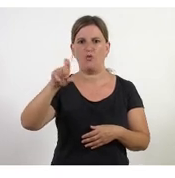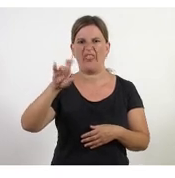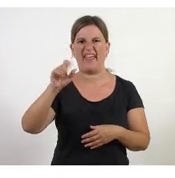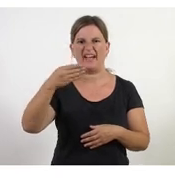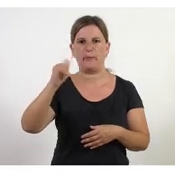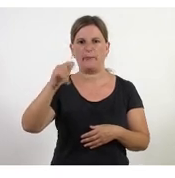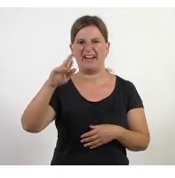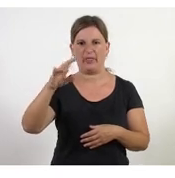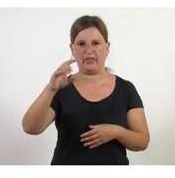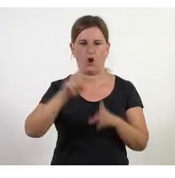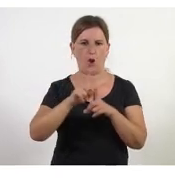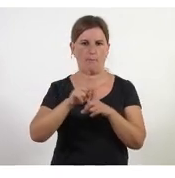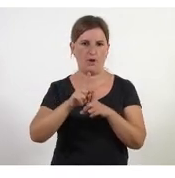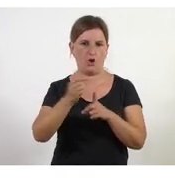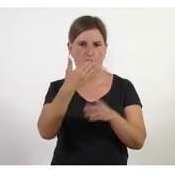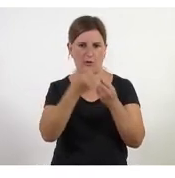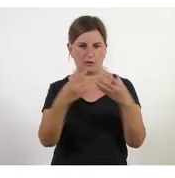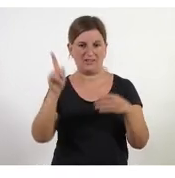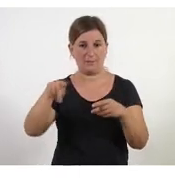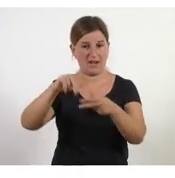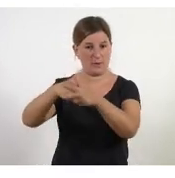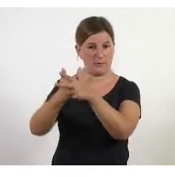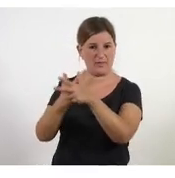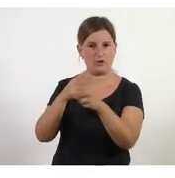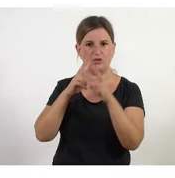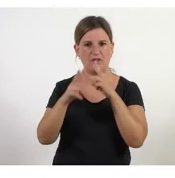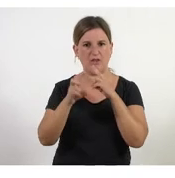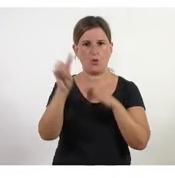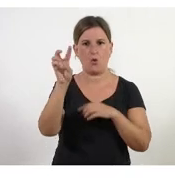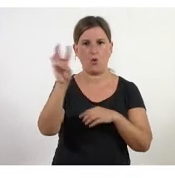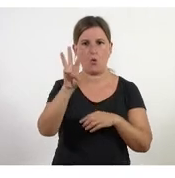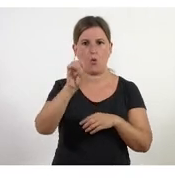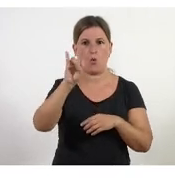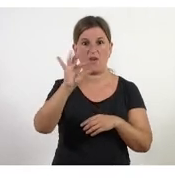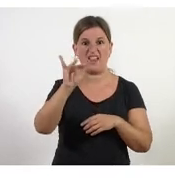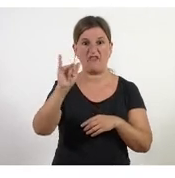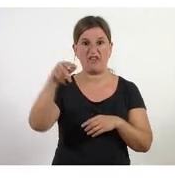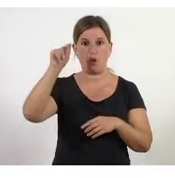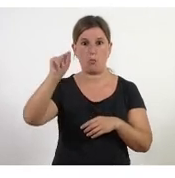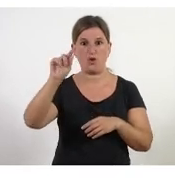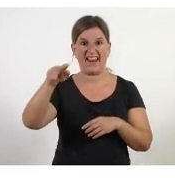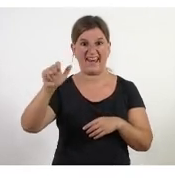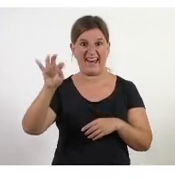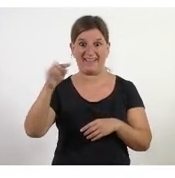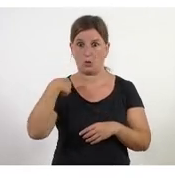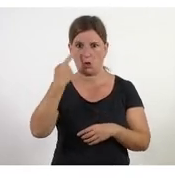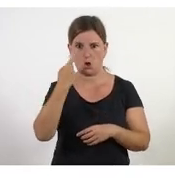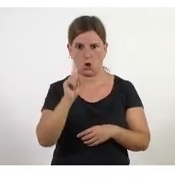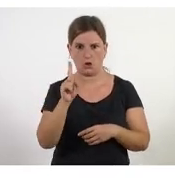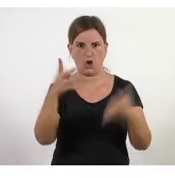no? Després, per videoconferències, ella també diu wifi.net, que jo aquesta no la coneixia, i respecte a